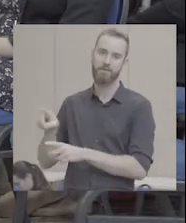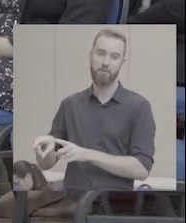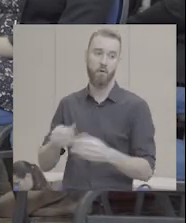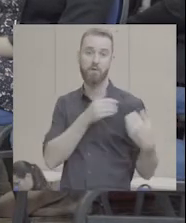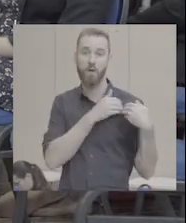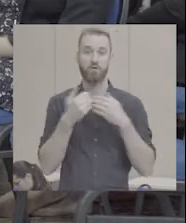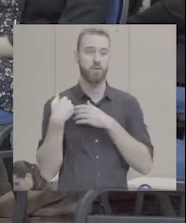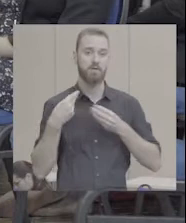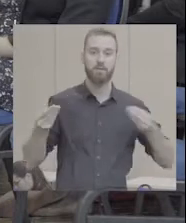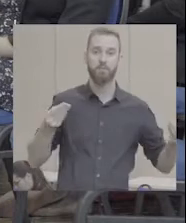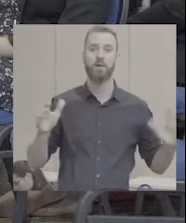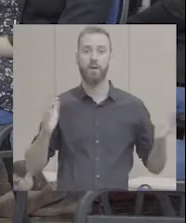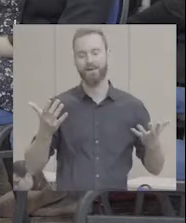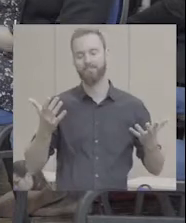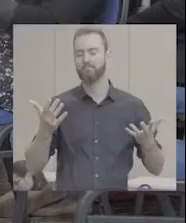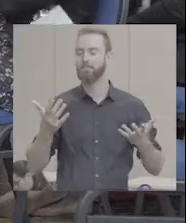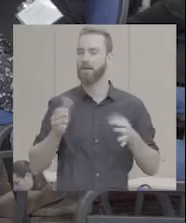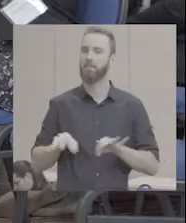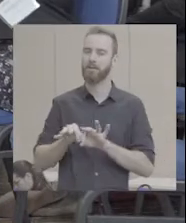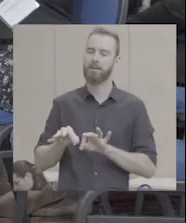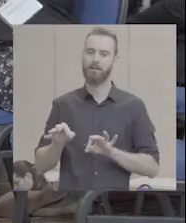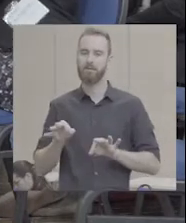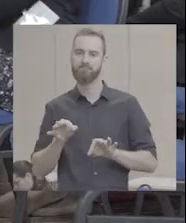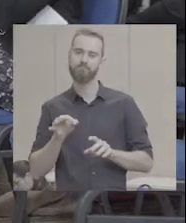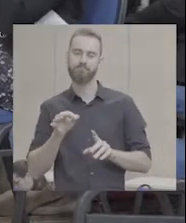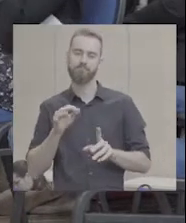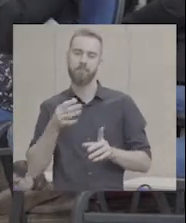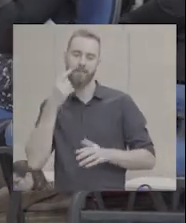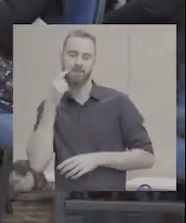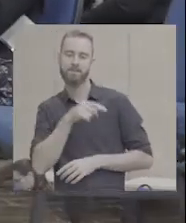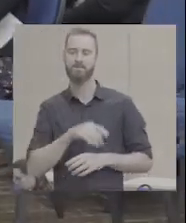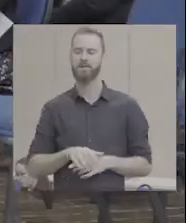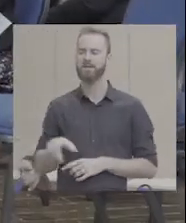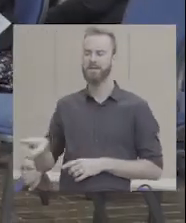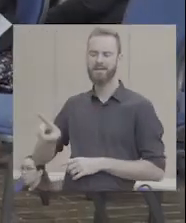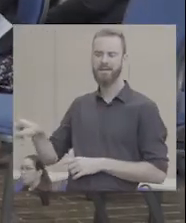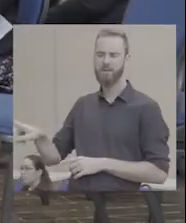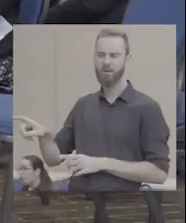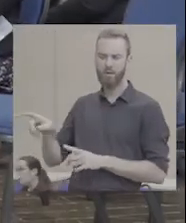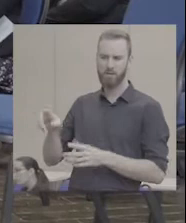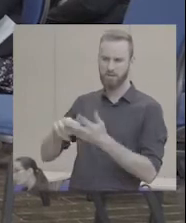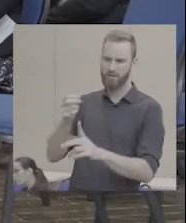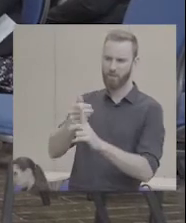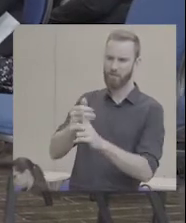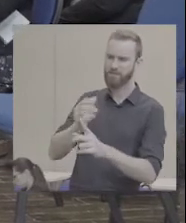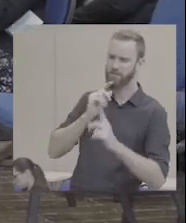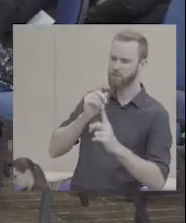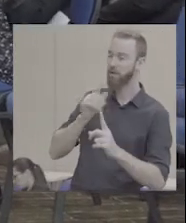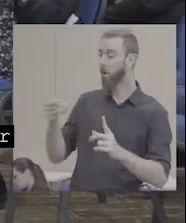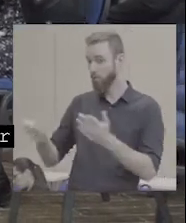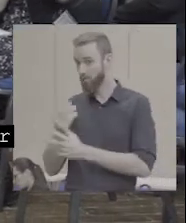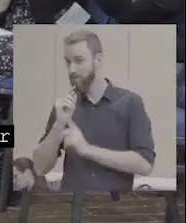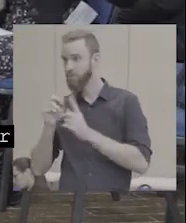des tâches qui peuvent être distribuées, puis etc. Merci. Juste une question pour vous. Est-ce que c'est pour rebondir sur la discussion? Non. C'est une